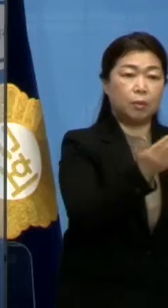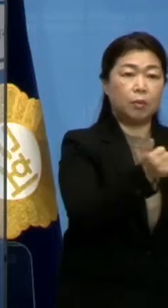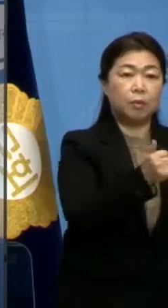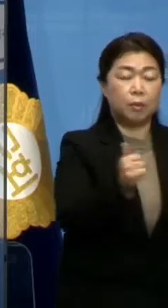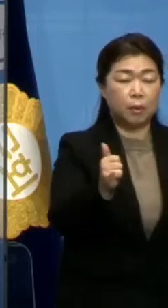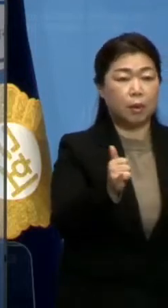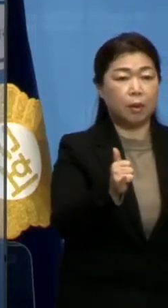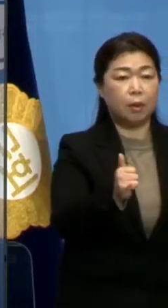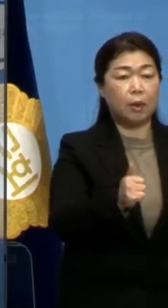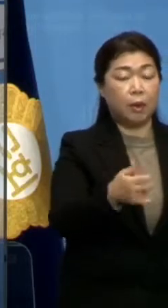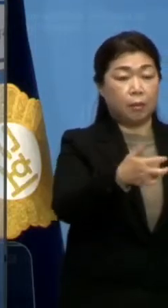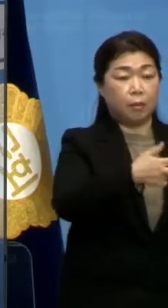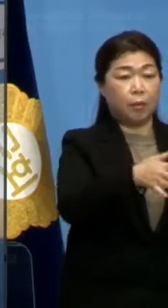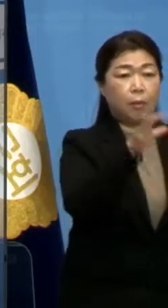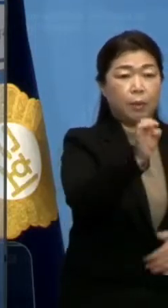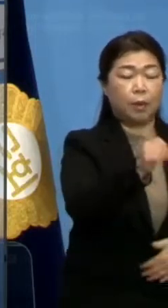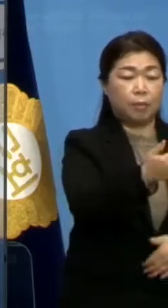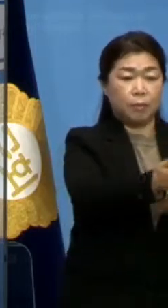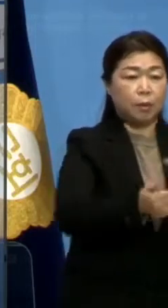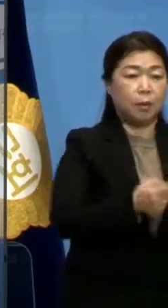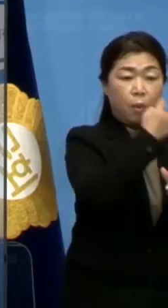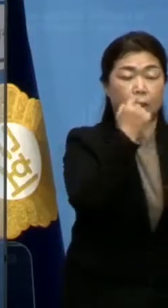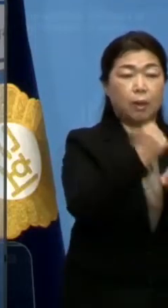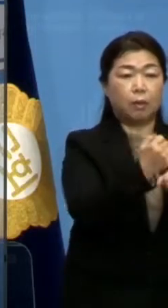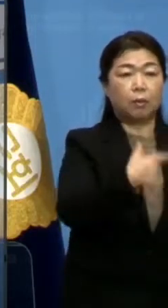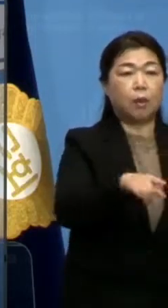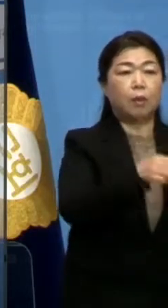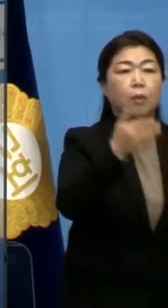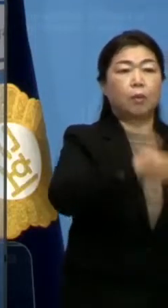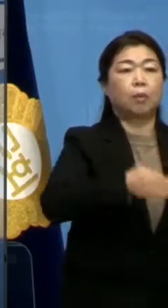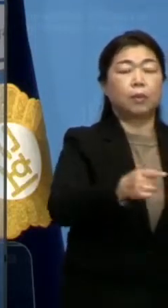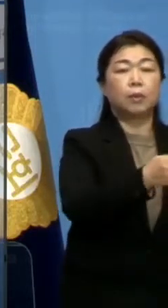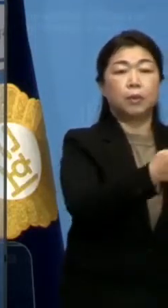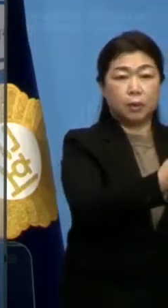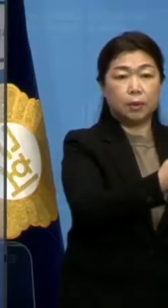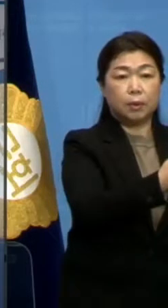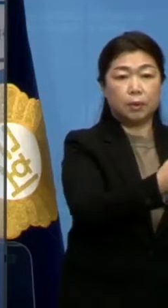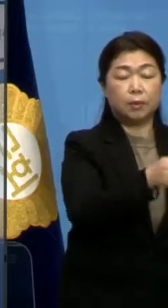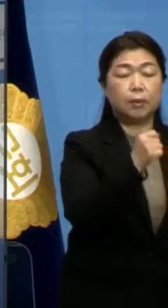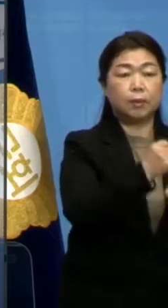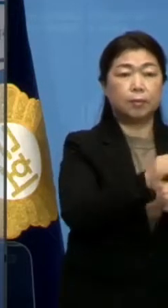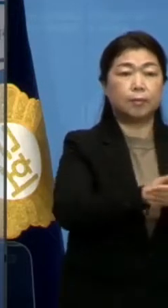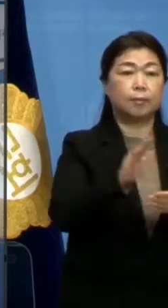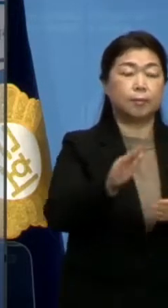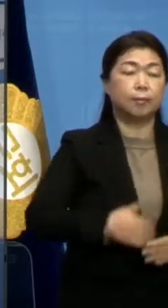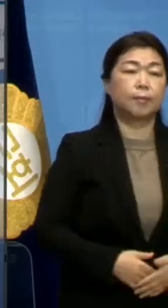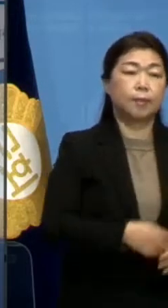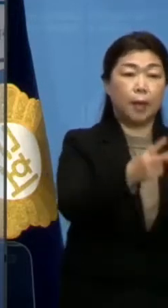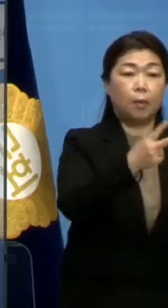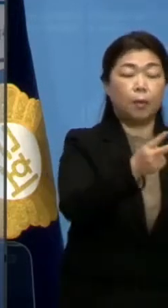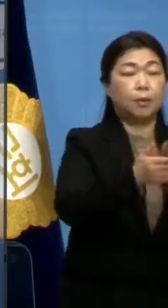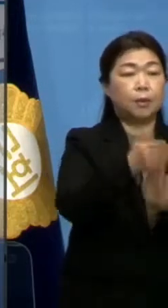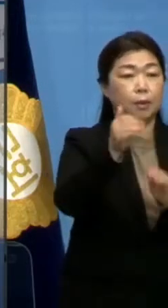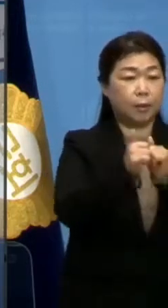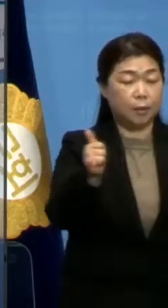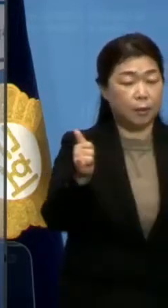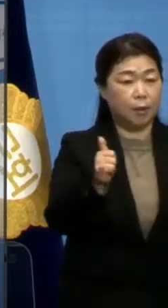공시 의무 죄를 도입하게 씁니다 두번째 시민들이